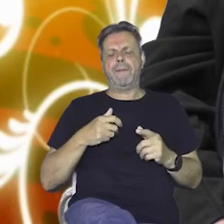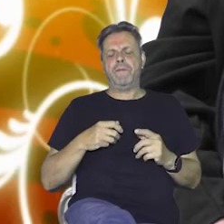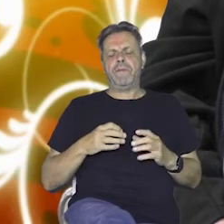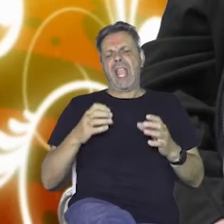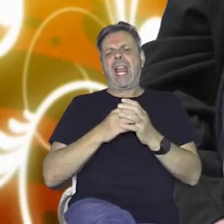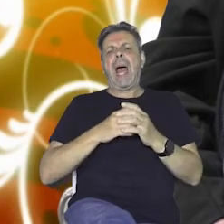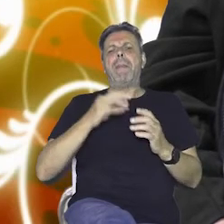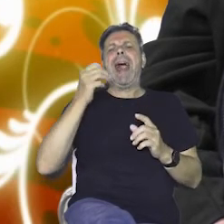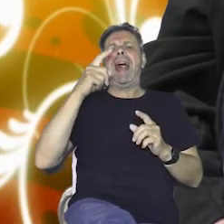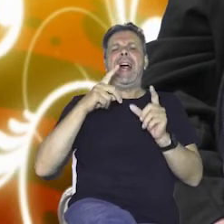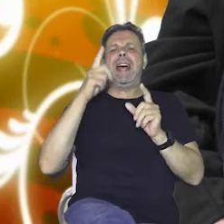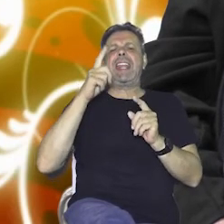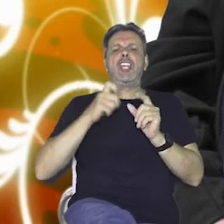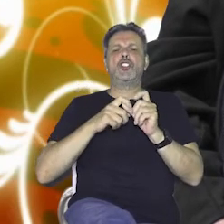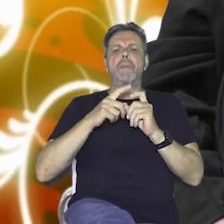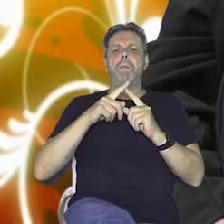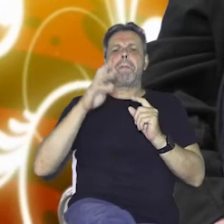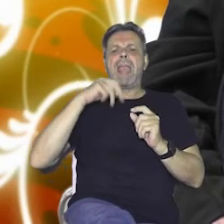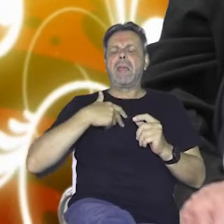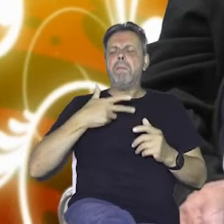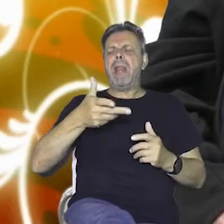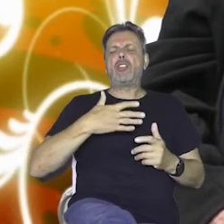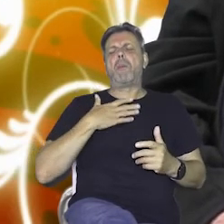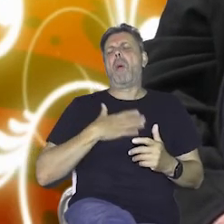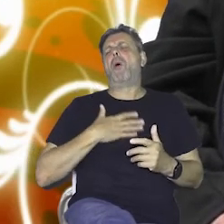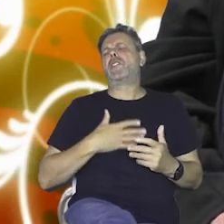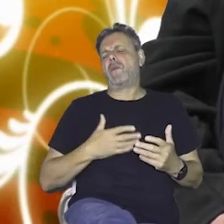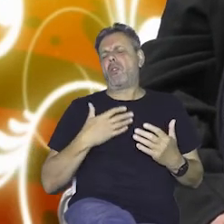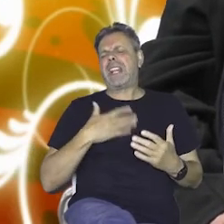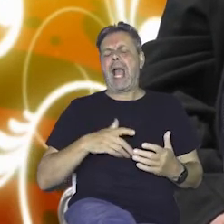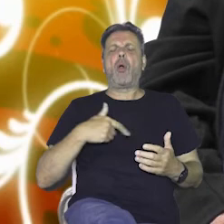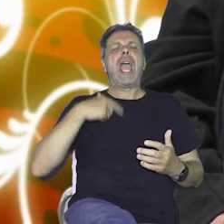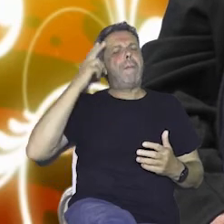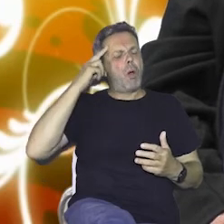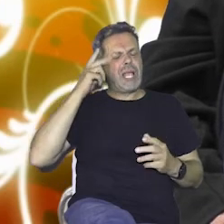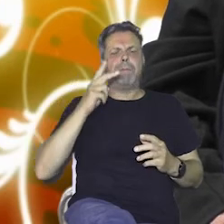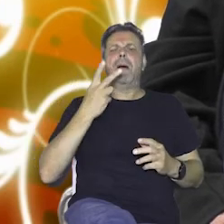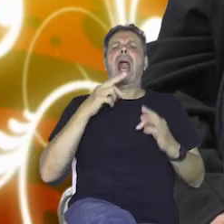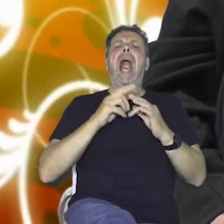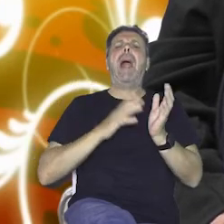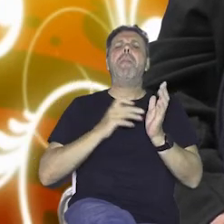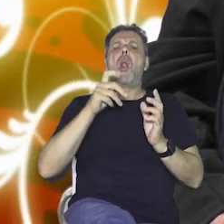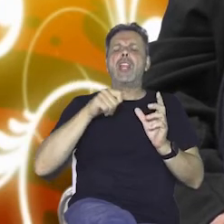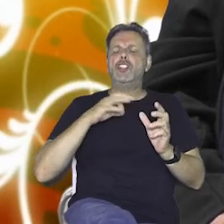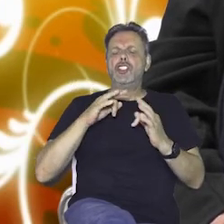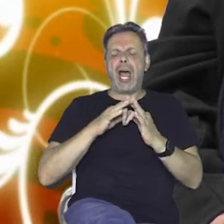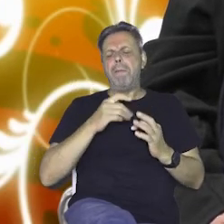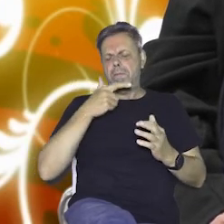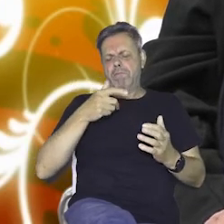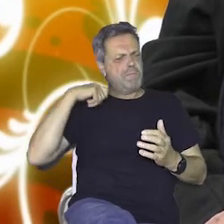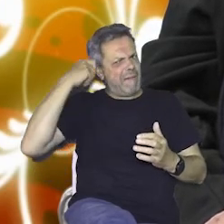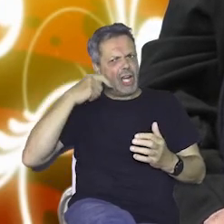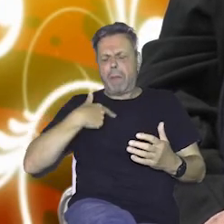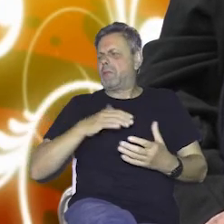I to mi je bilo posebno drago, znam dečke, znam Ivu Amolića, i družili smo se i